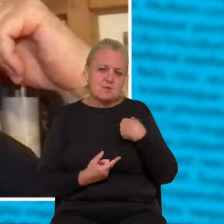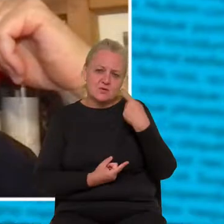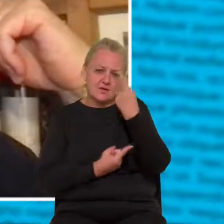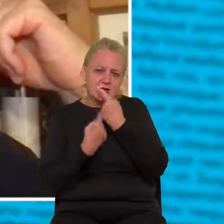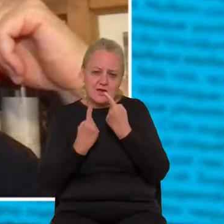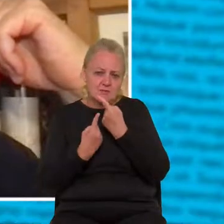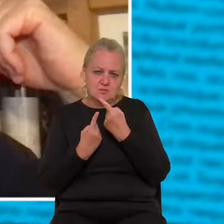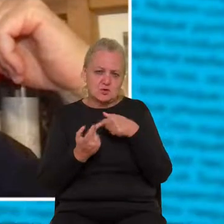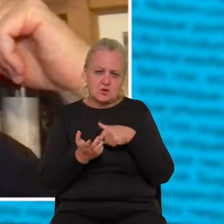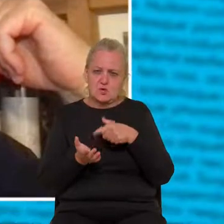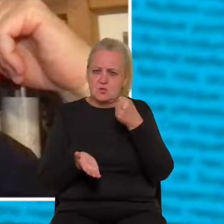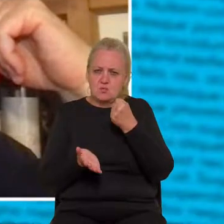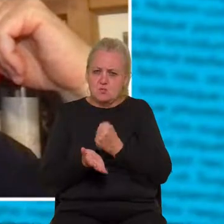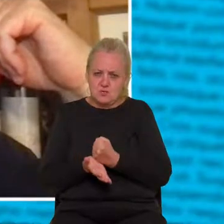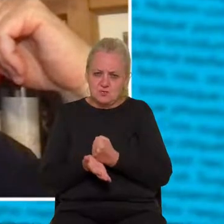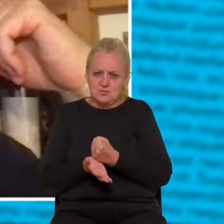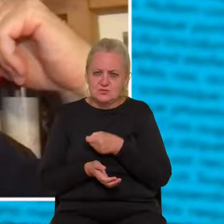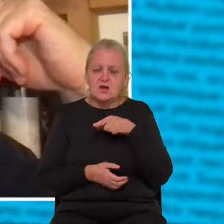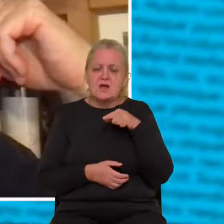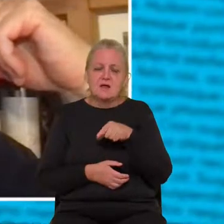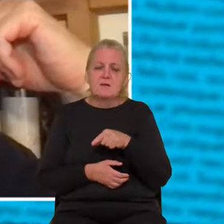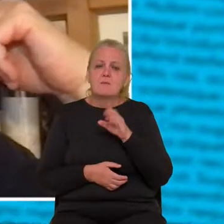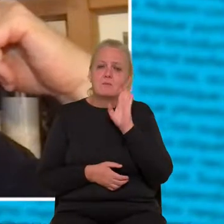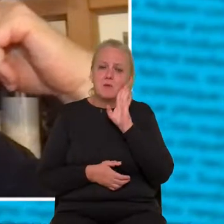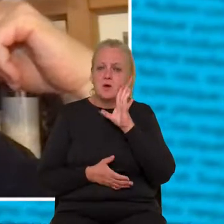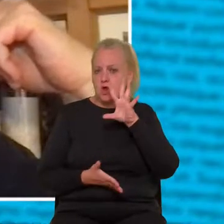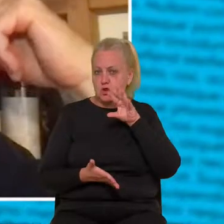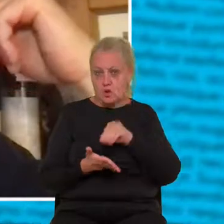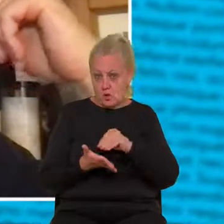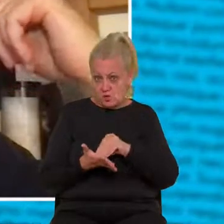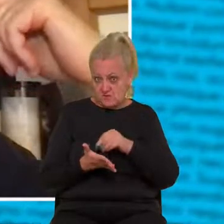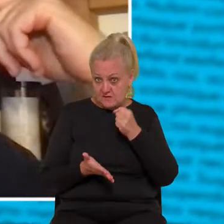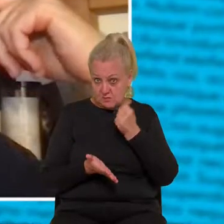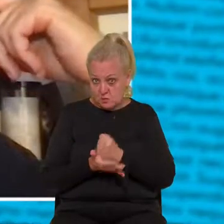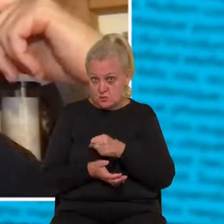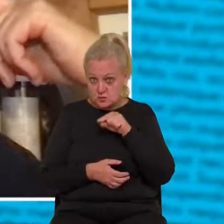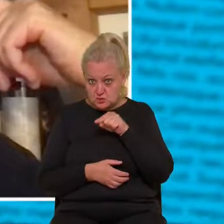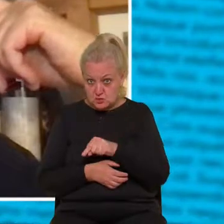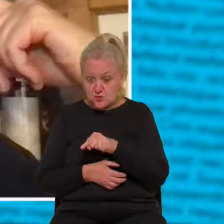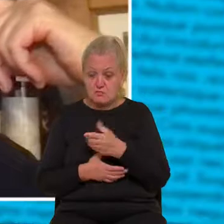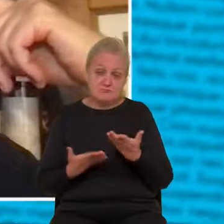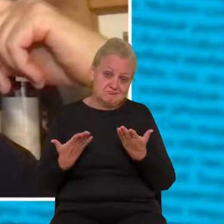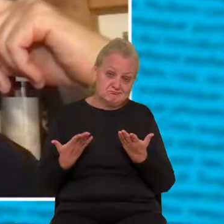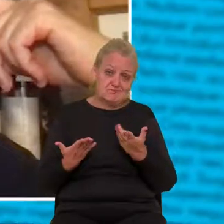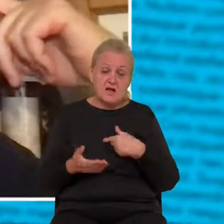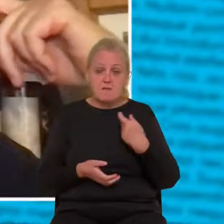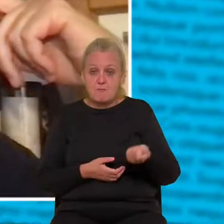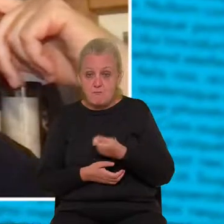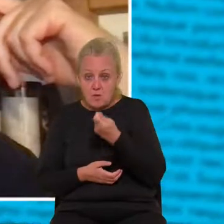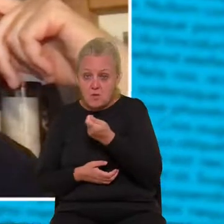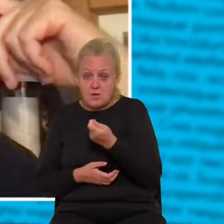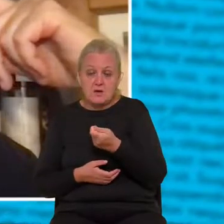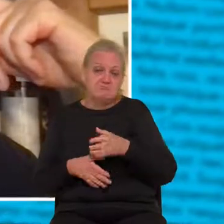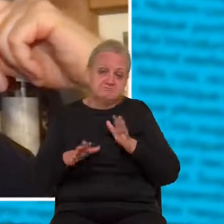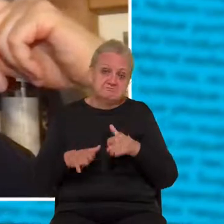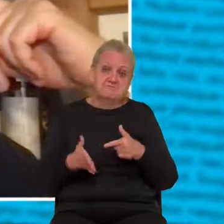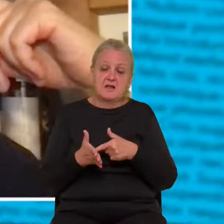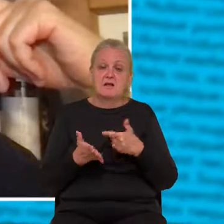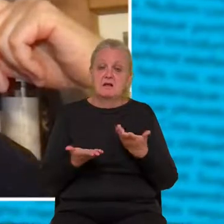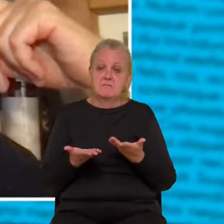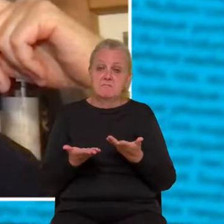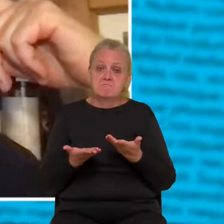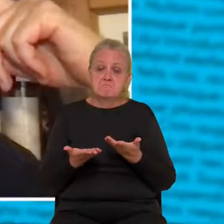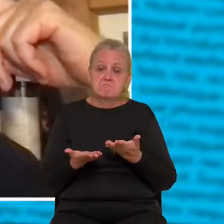to było konieczne, żeby konieczne było doświadczenie tego rodzaju, żeby móc gdzieś pojechać i mimo wszystko